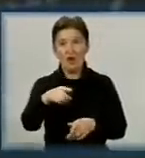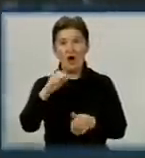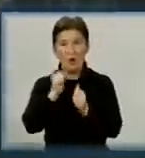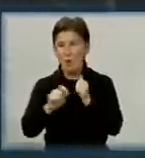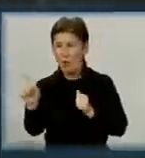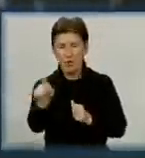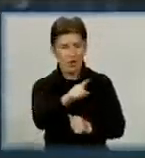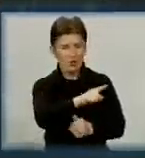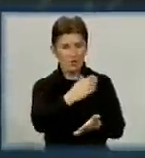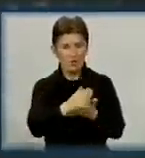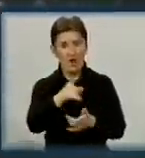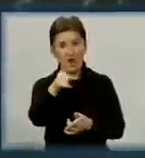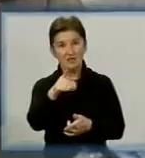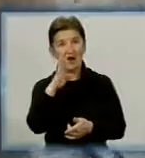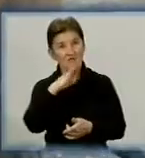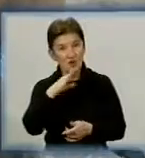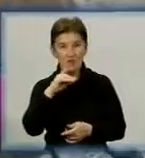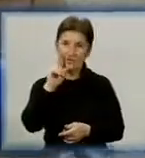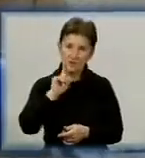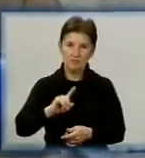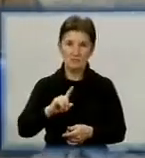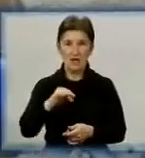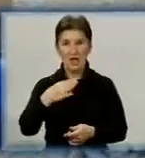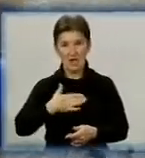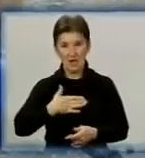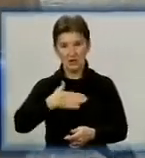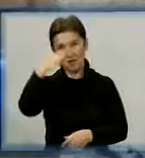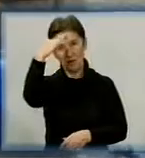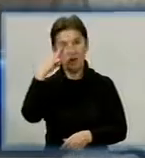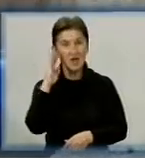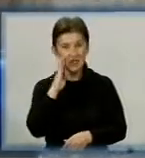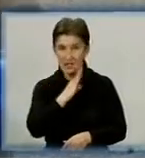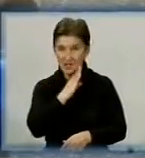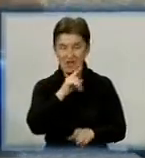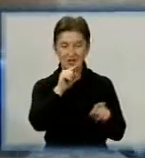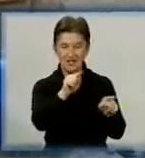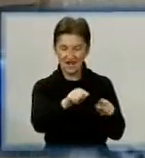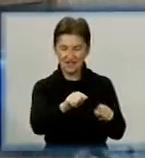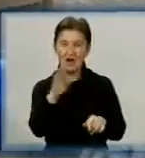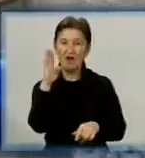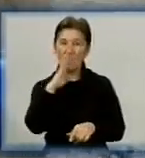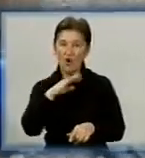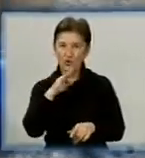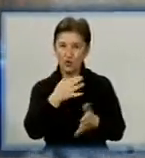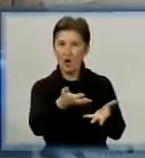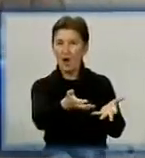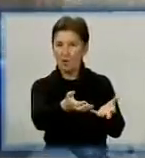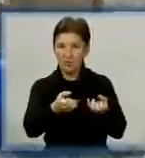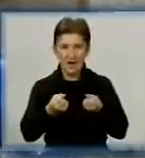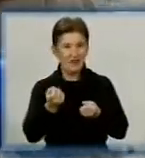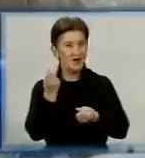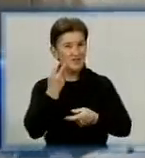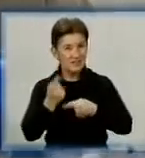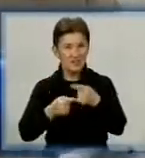у кожного. Проте ця вода смачніша. І наші батьки тут брали воду все время.